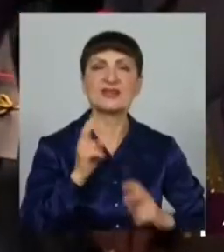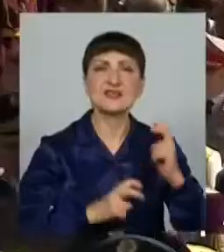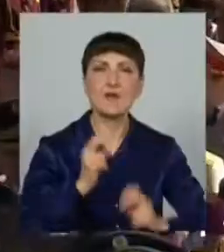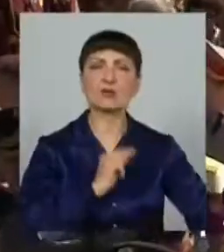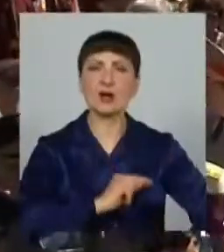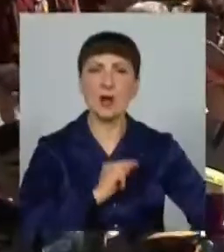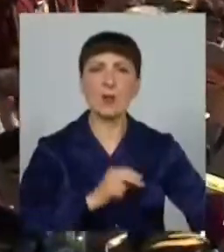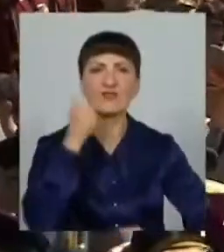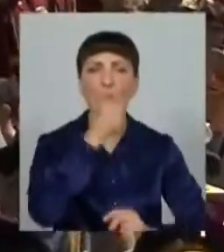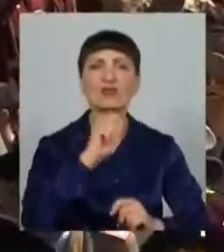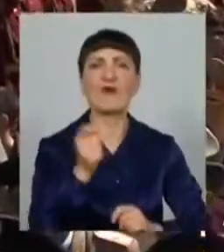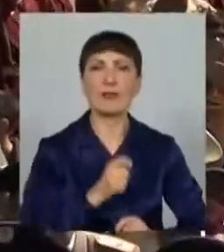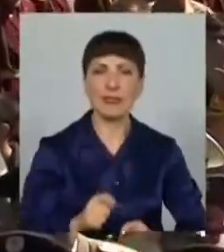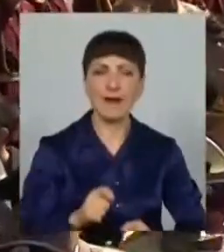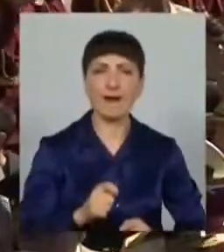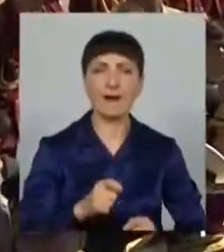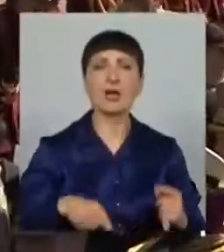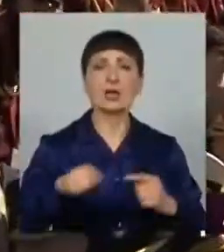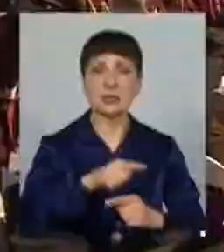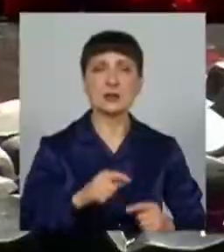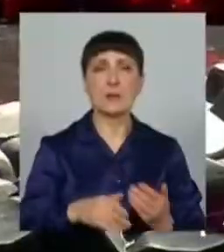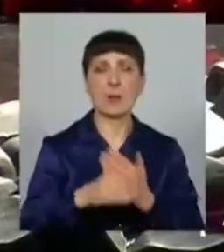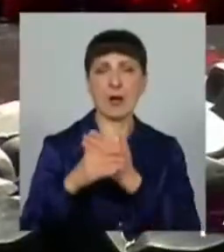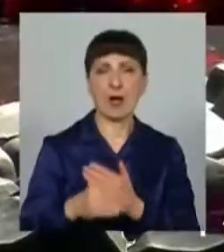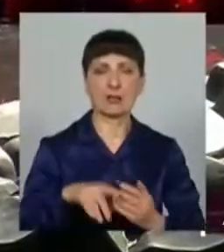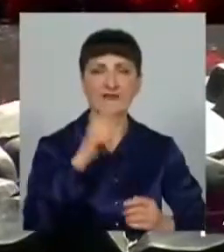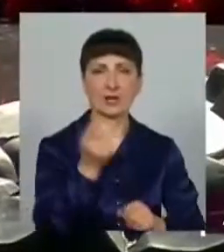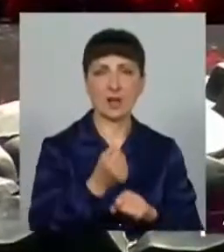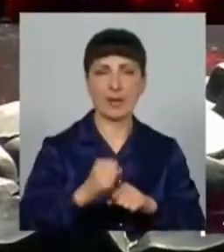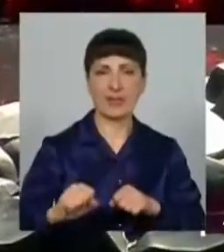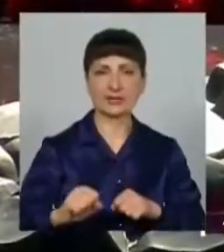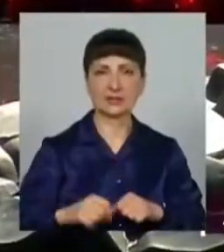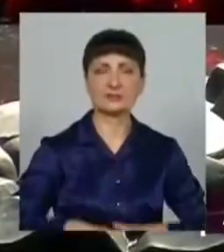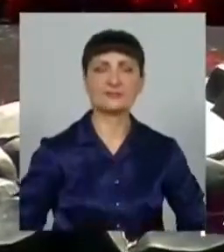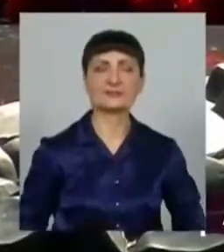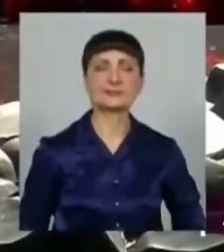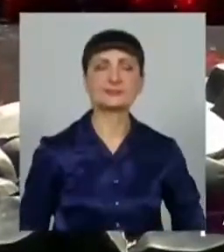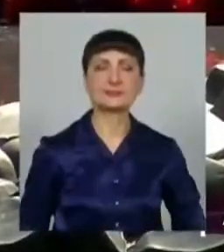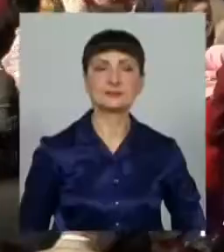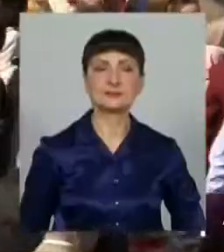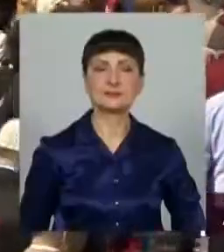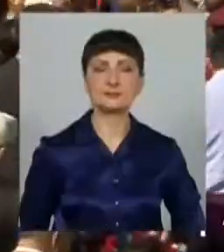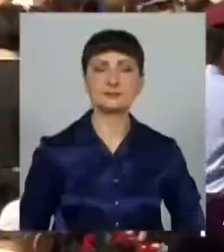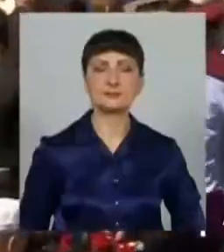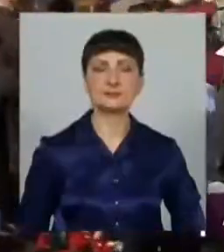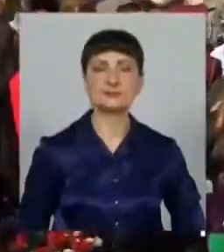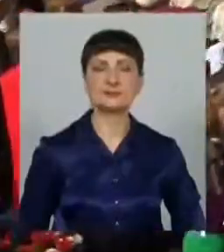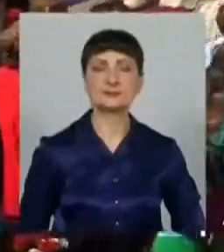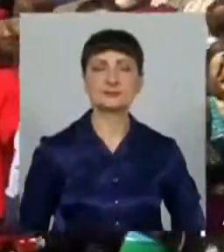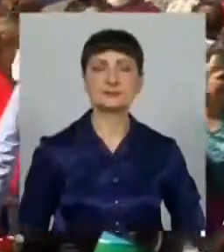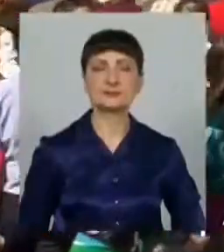в годы противостояния фашистскому натиску стремительно приближали победу. Айдана Нураш, Сагынгали Мунайтпасов, телеканал «Алматы».